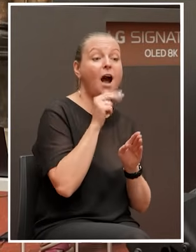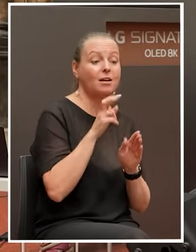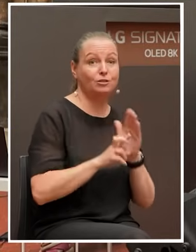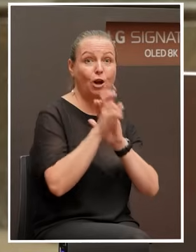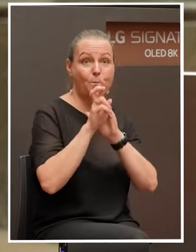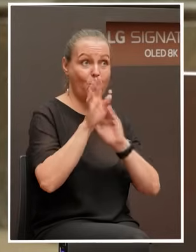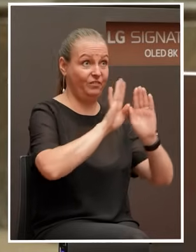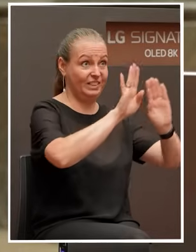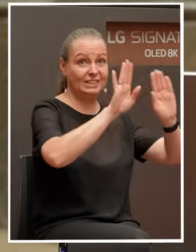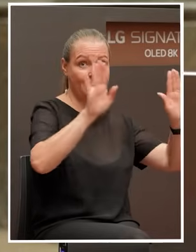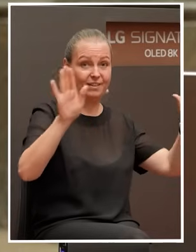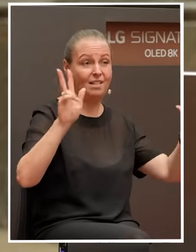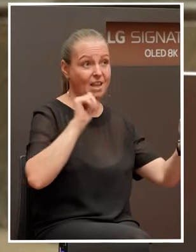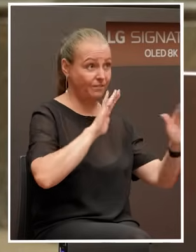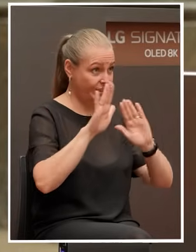выставлены в